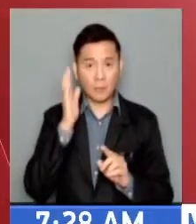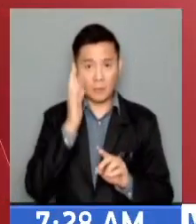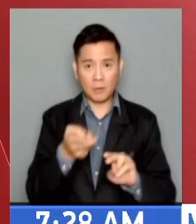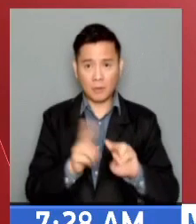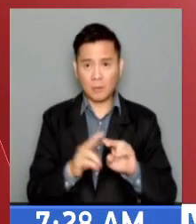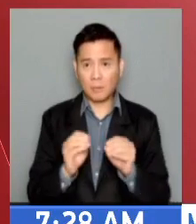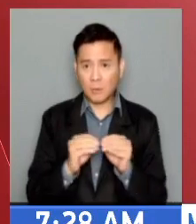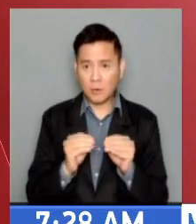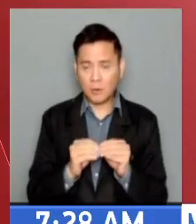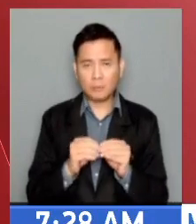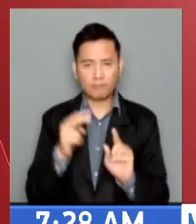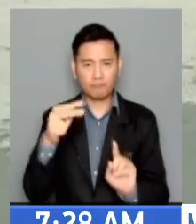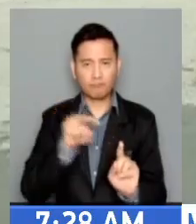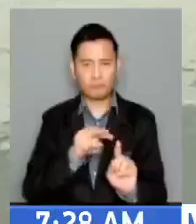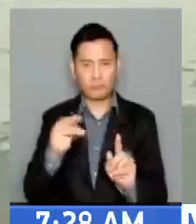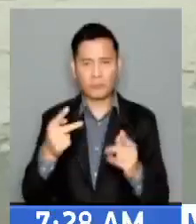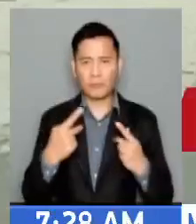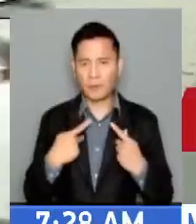James.